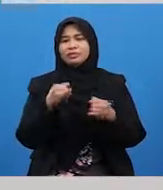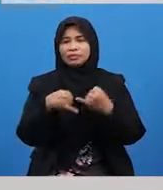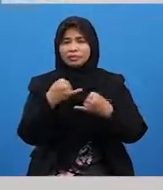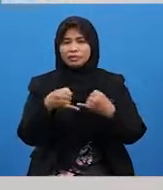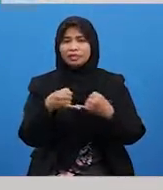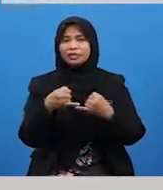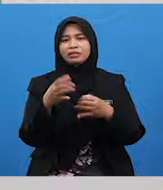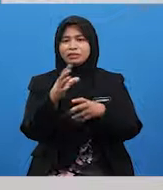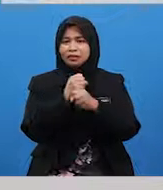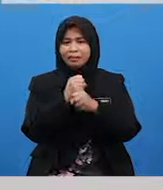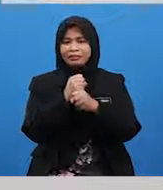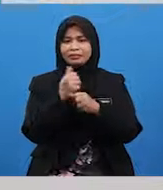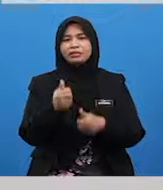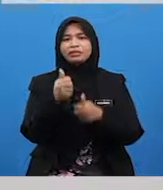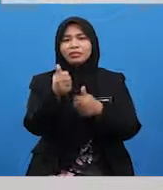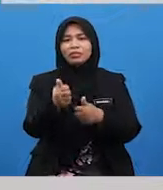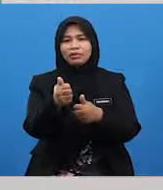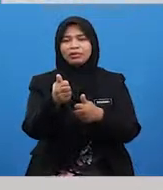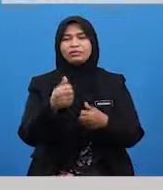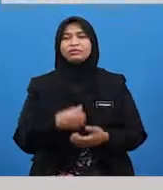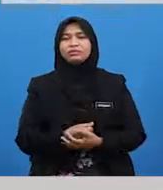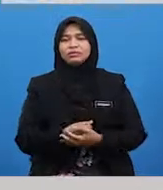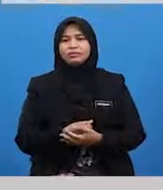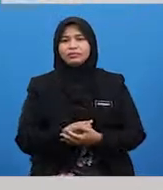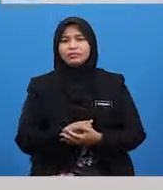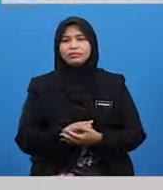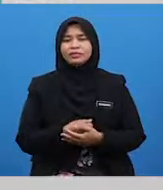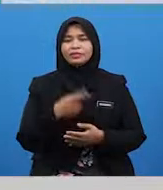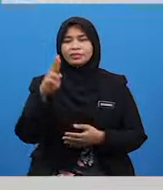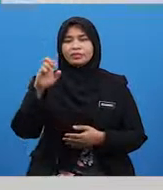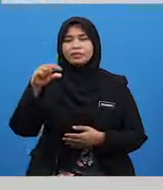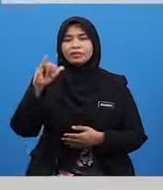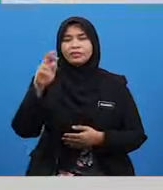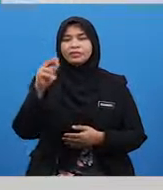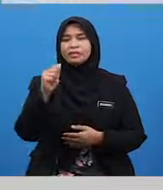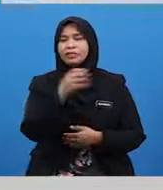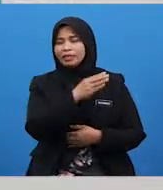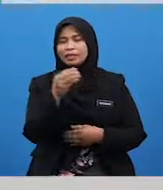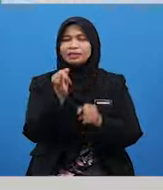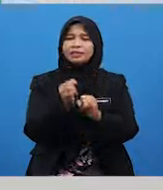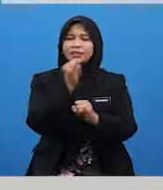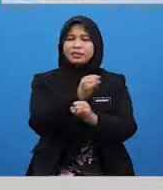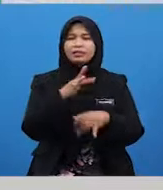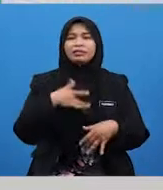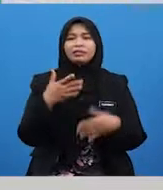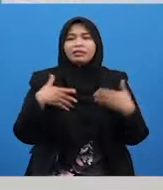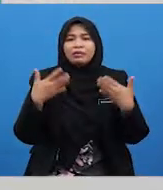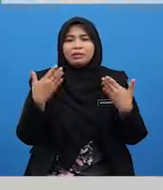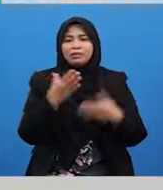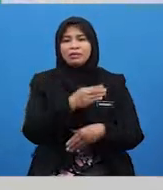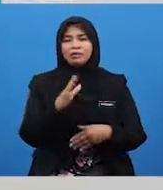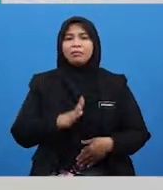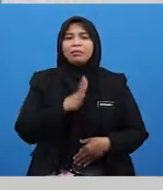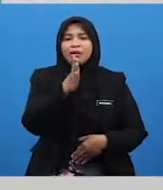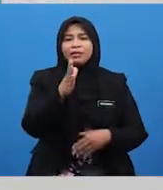anugerah kejiranan misali. Regina dan jirannya berasa gembira dan bangga dengan